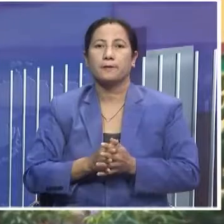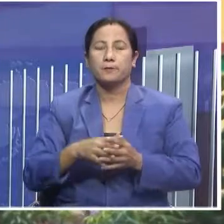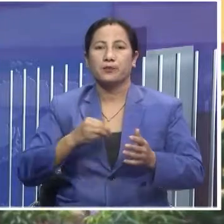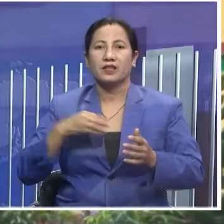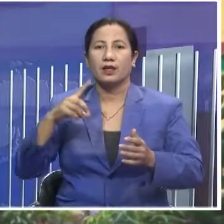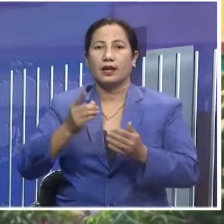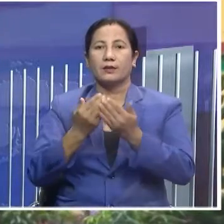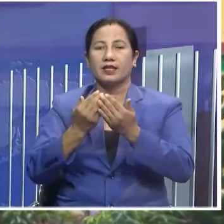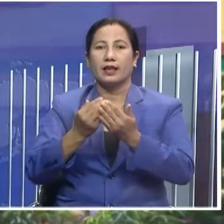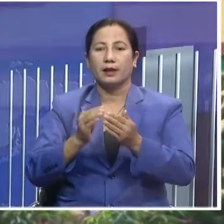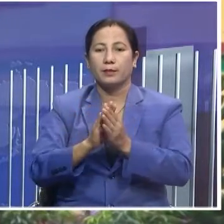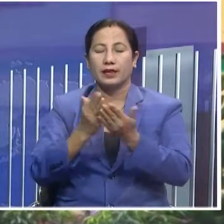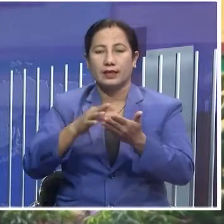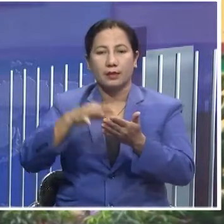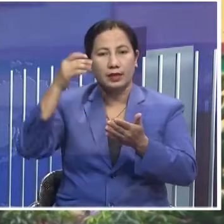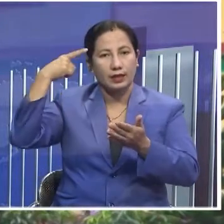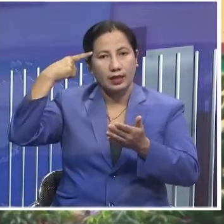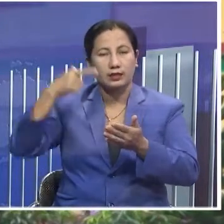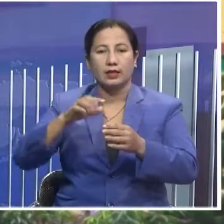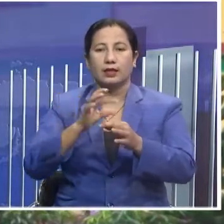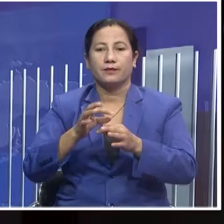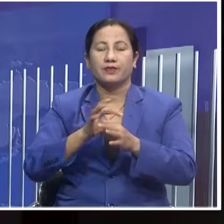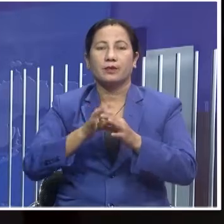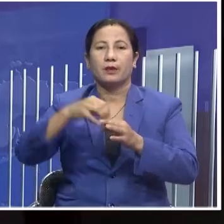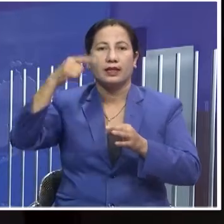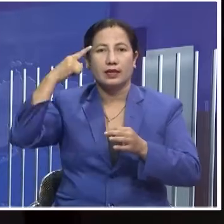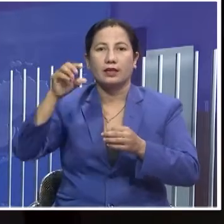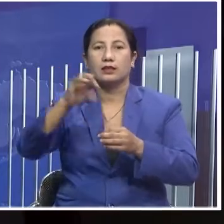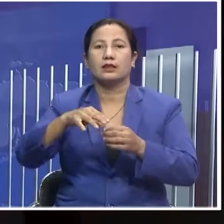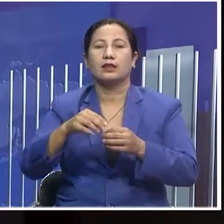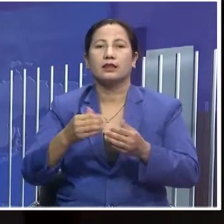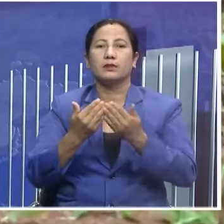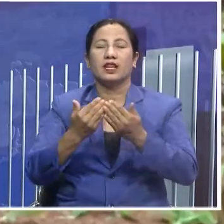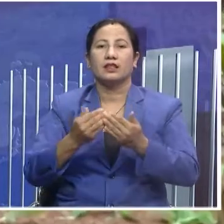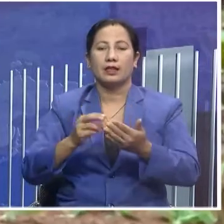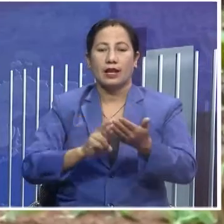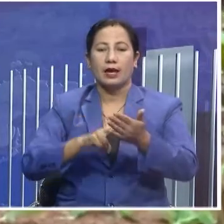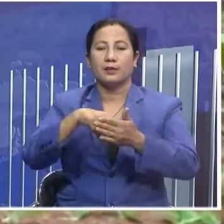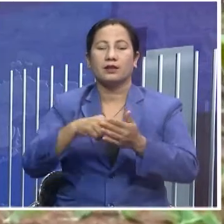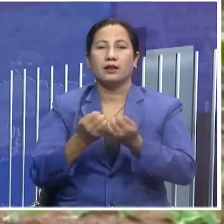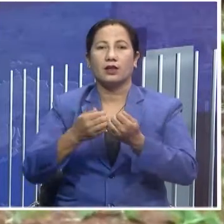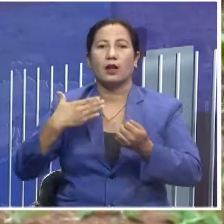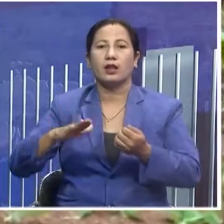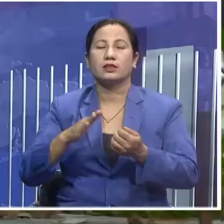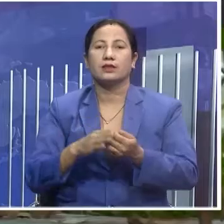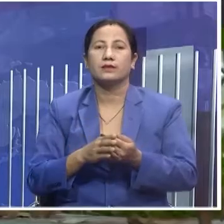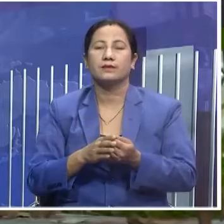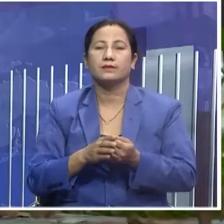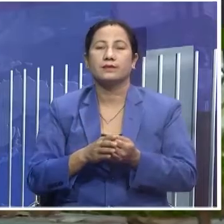सुर्खेतको एक विद्यालयमा किताबी ज्ञान सँगसँगै व्यावहारिक ज्ञान पनि प्रदान गरिँदै विद्यार्थीलाई आत्मनिर्भर बनाउने लक्ष्य।